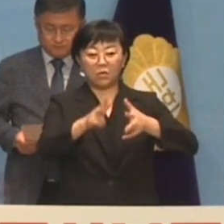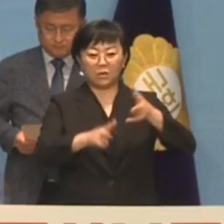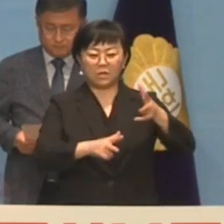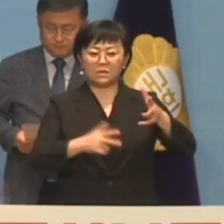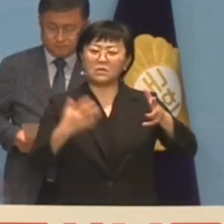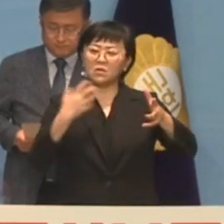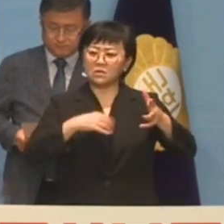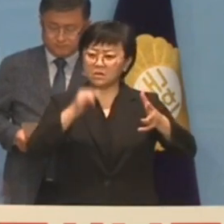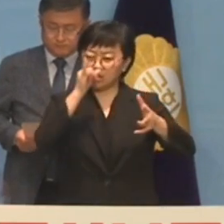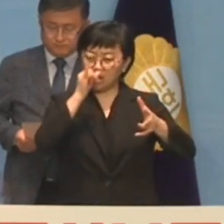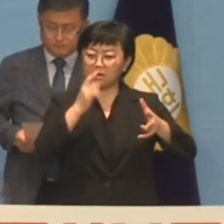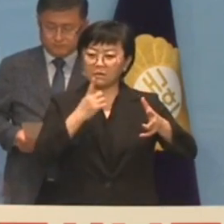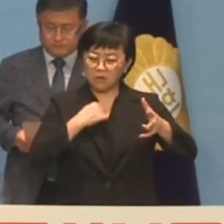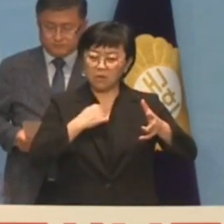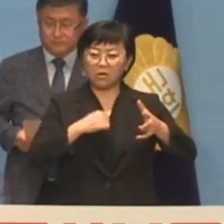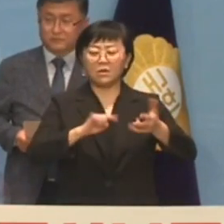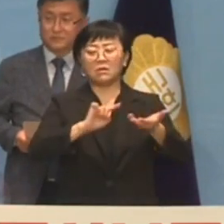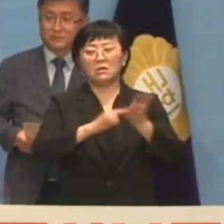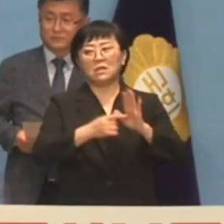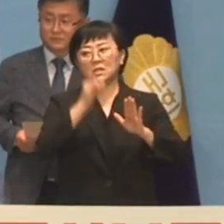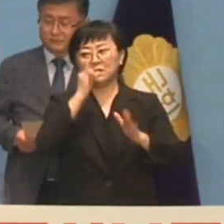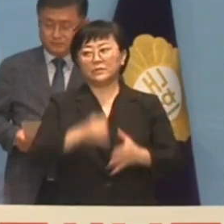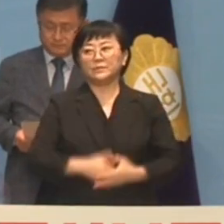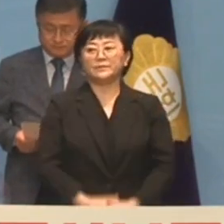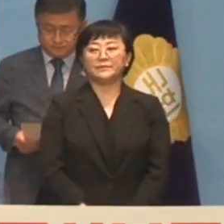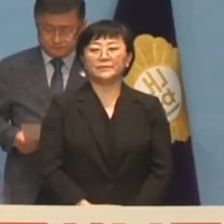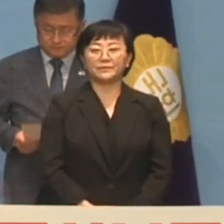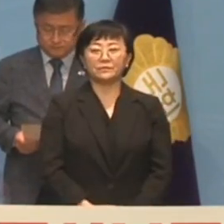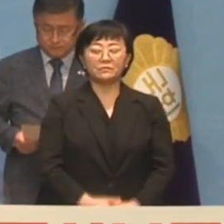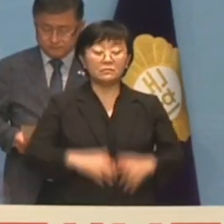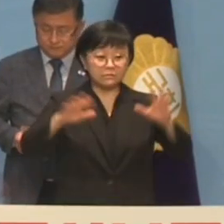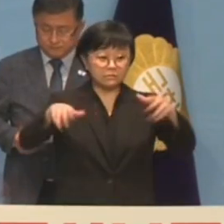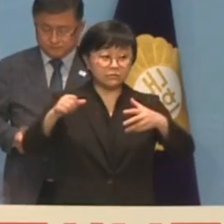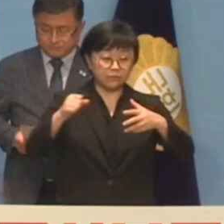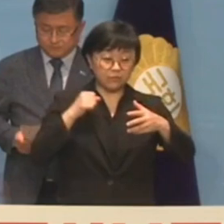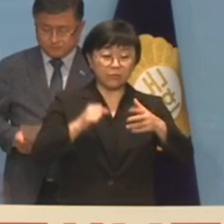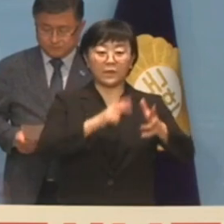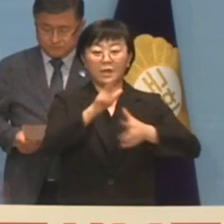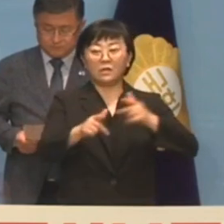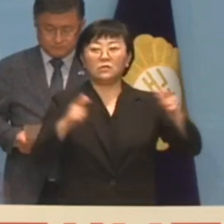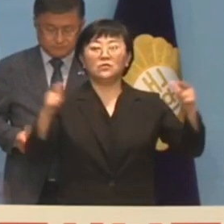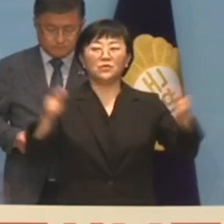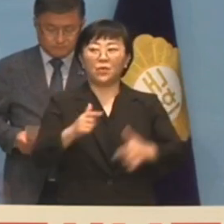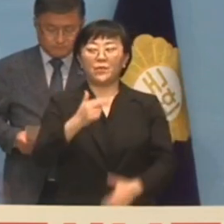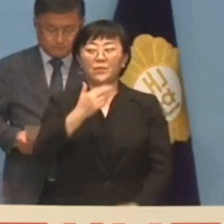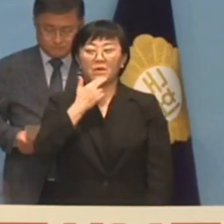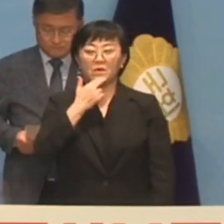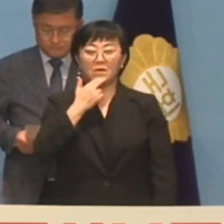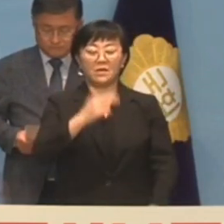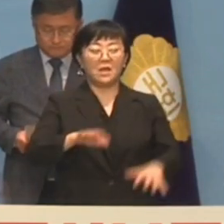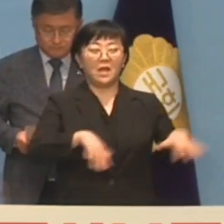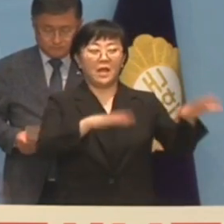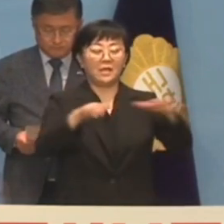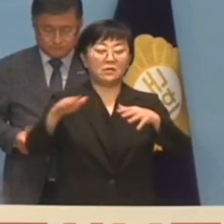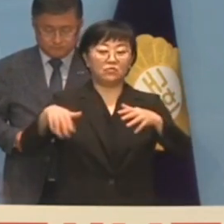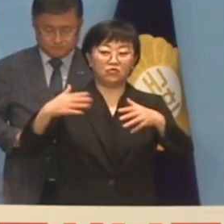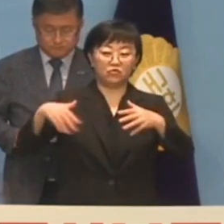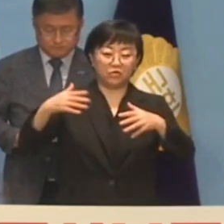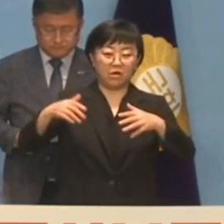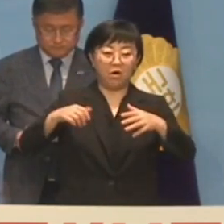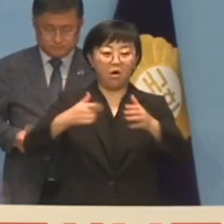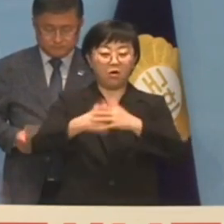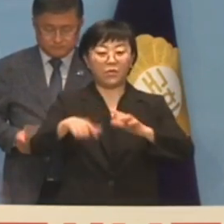끝내 현실로 다가온 것이다. 풍력 산업 축소는 없다. 해상 풍력